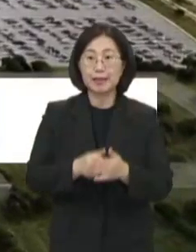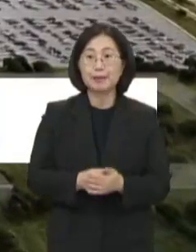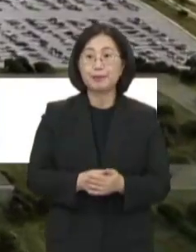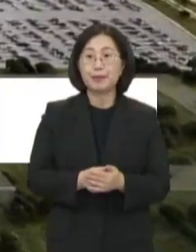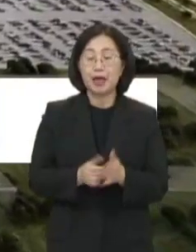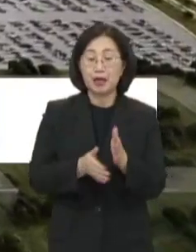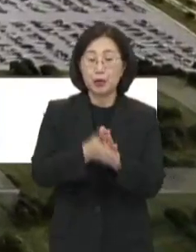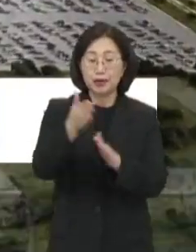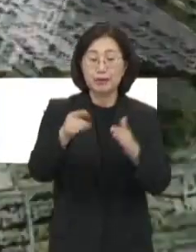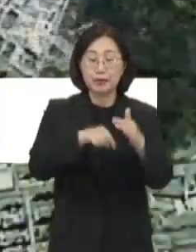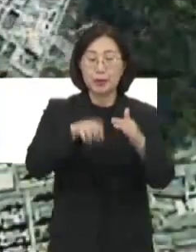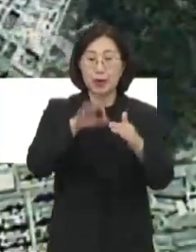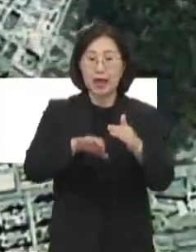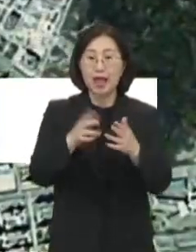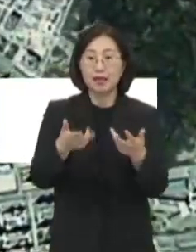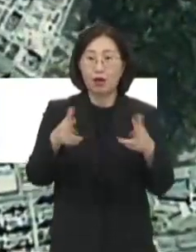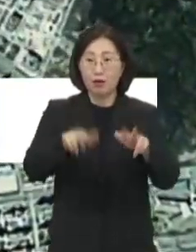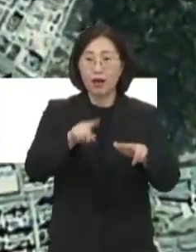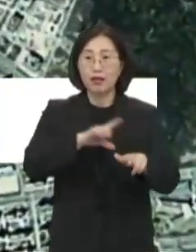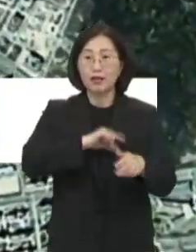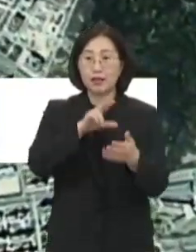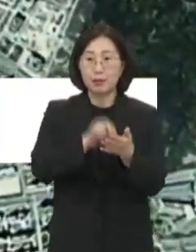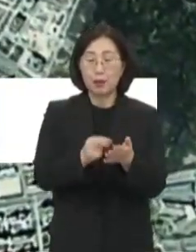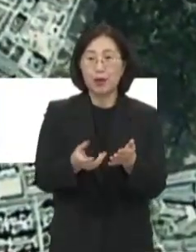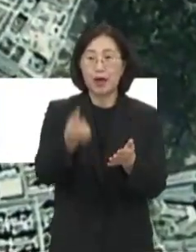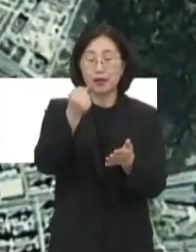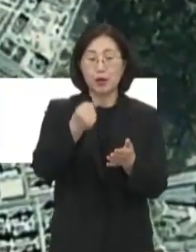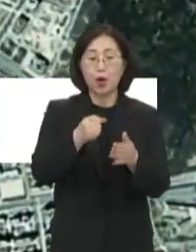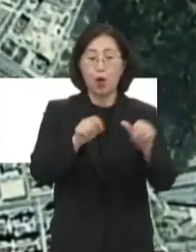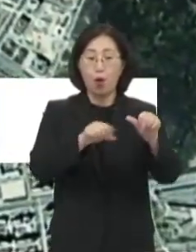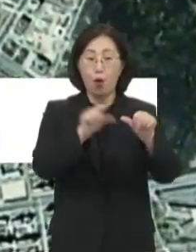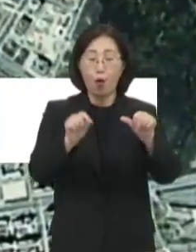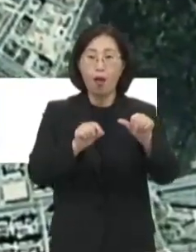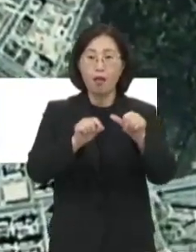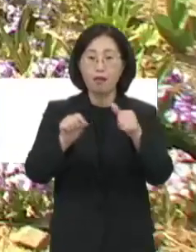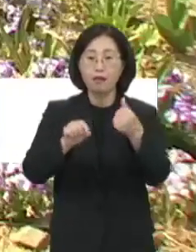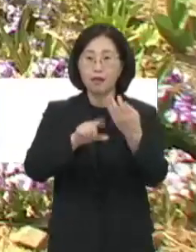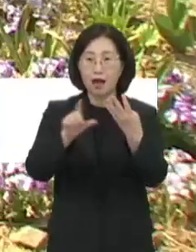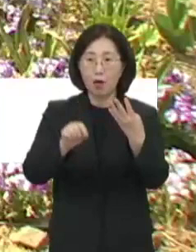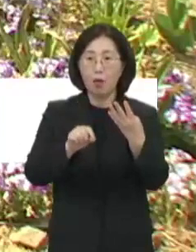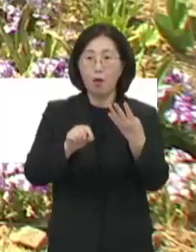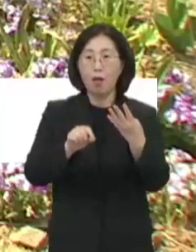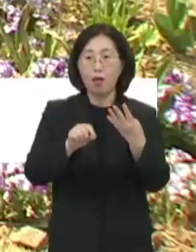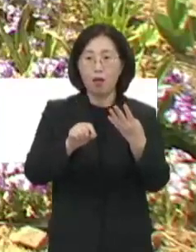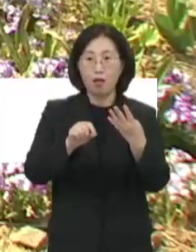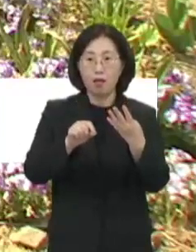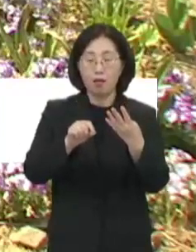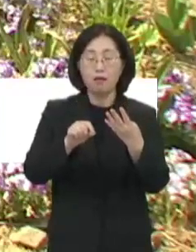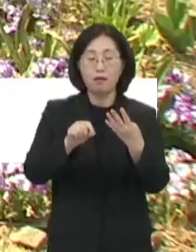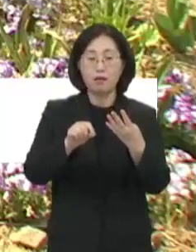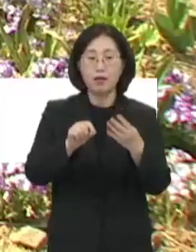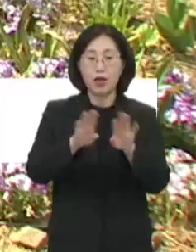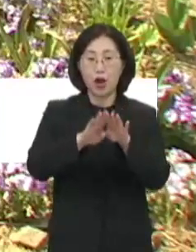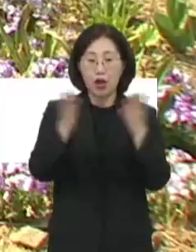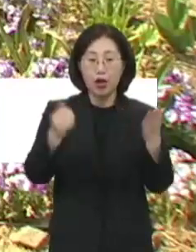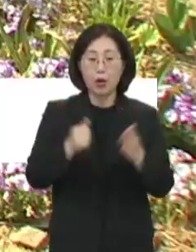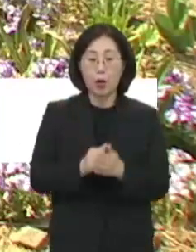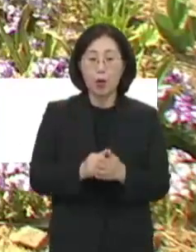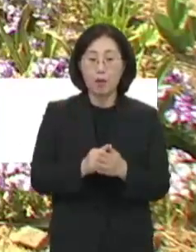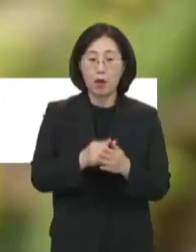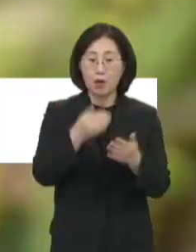아래 180만 관람객을 목표로 4월과 5월 45일 동안 열리고 4개의 특화된 정원과 작가들의